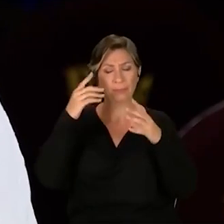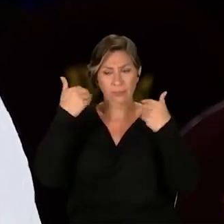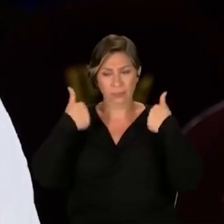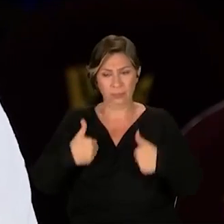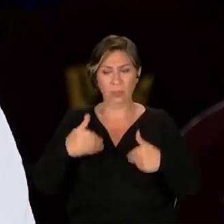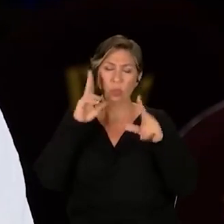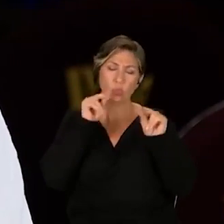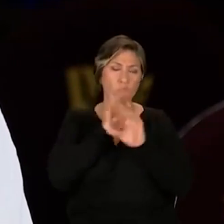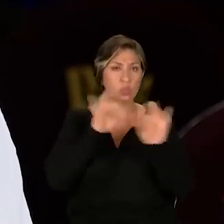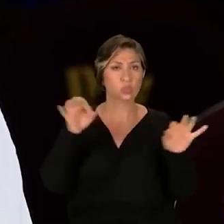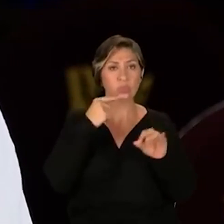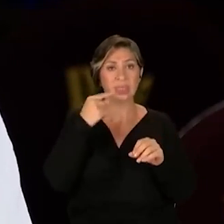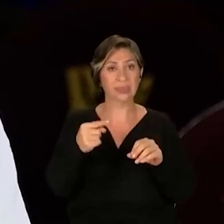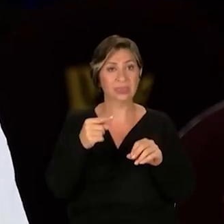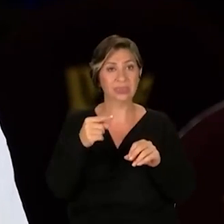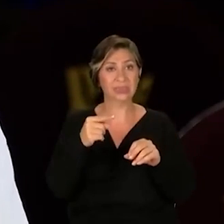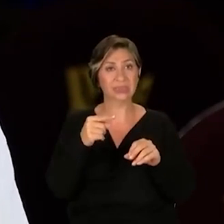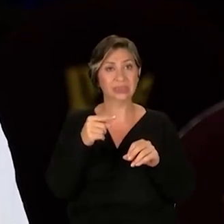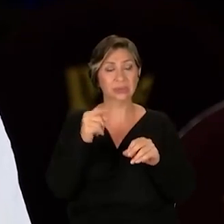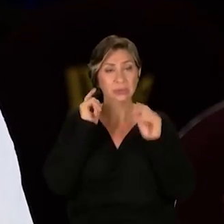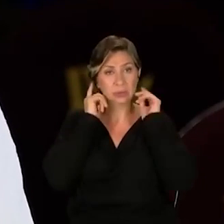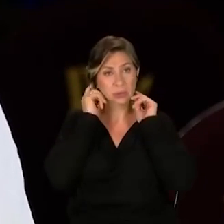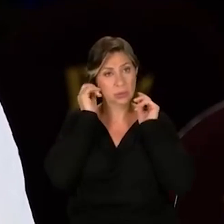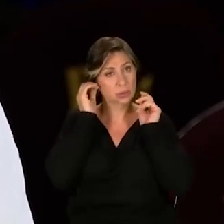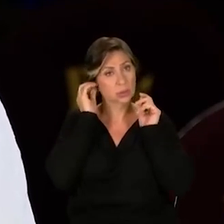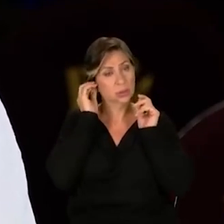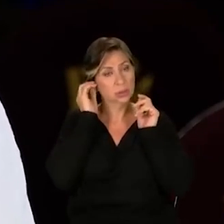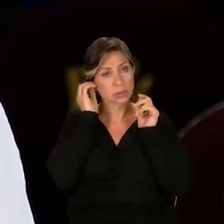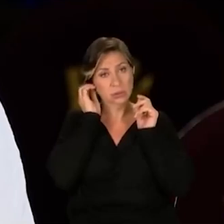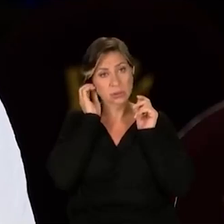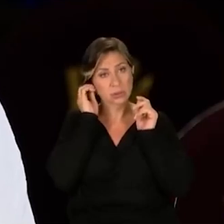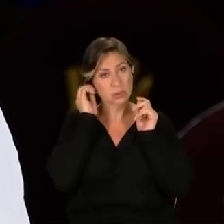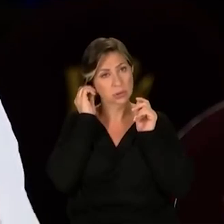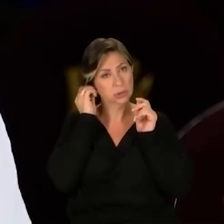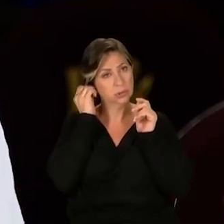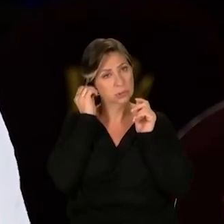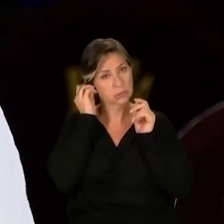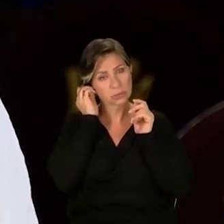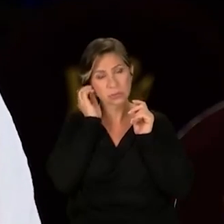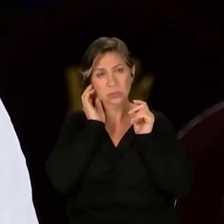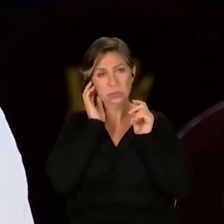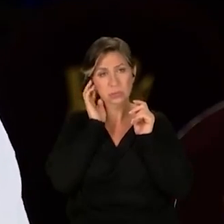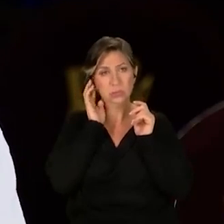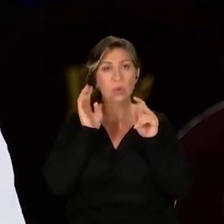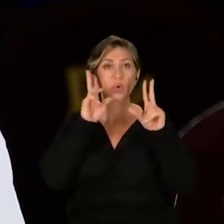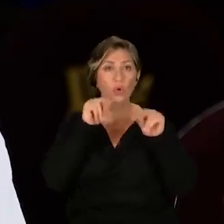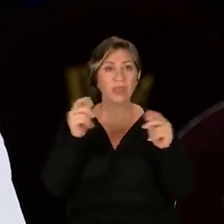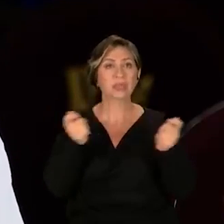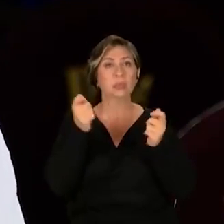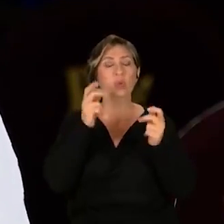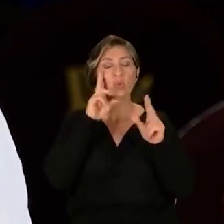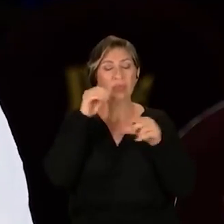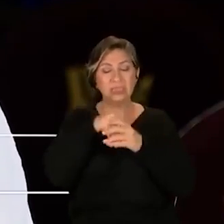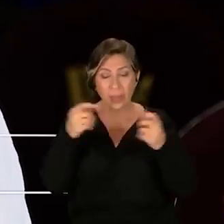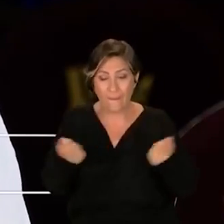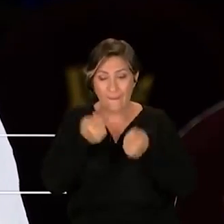Psikofizyolojik uykusuzluk dediğimiz yani uyumaya çalışmak, uyumak için özel efor harcamak,